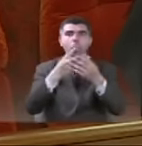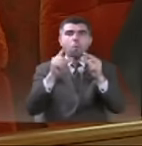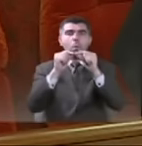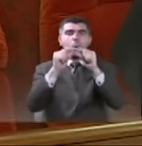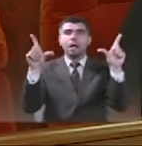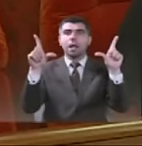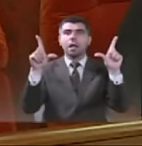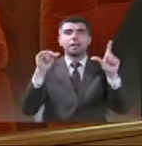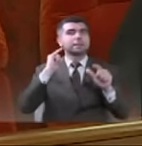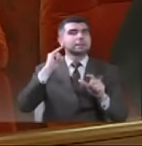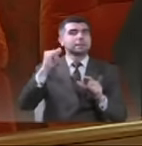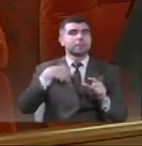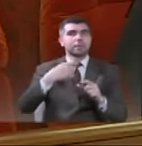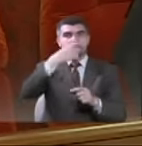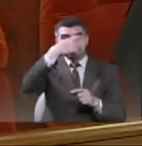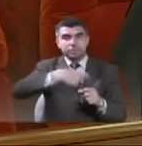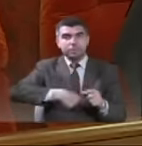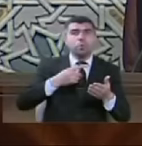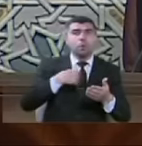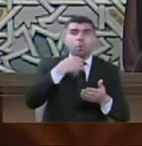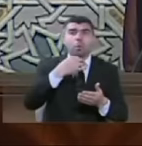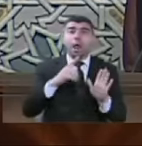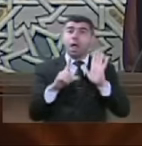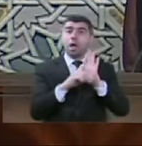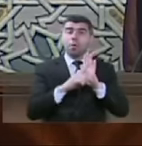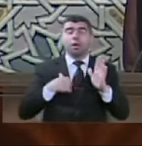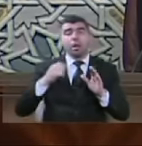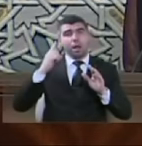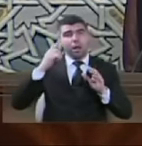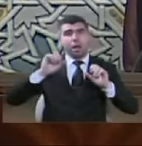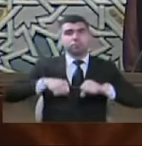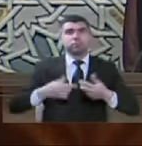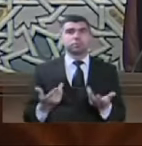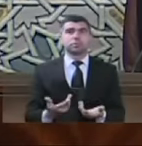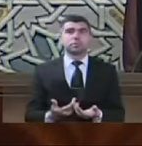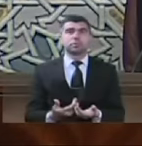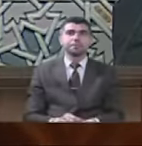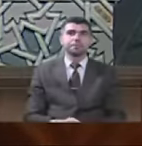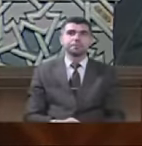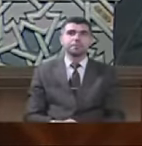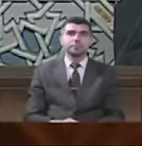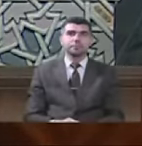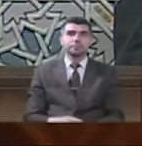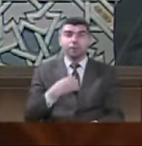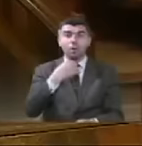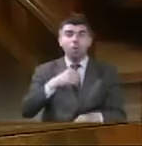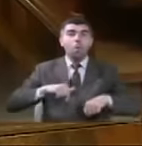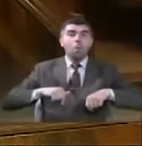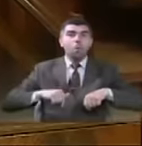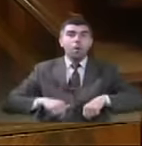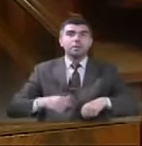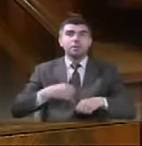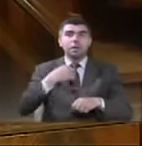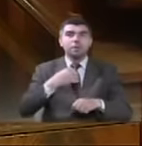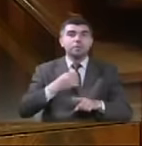ما نكونش عقدة وما نجاوبكش وانا عارف بان خرجت على نقطة النظام إذا الوزيرة انا غادي